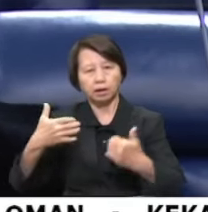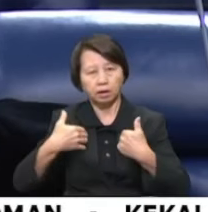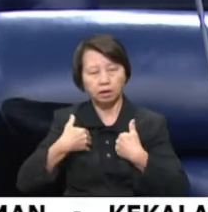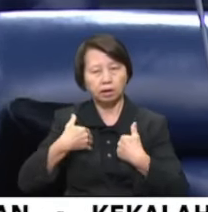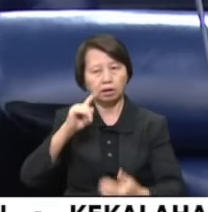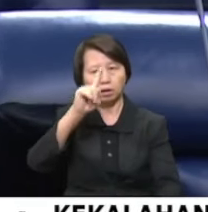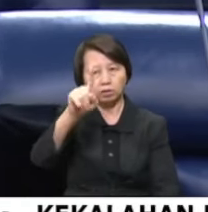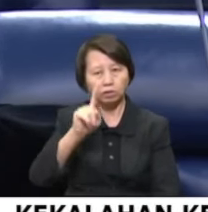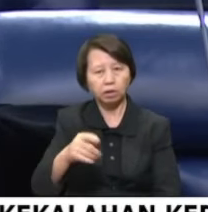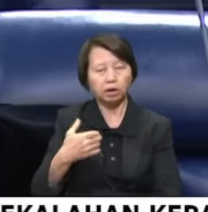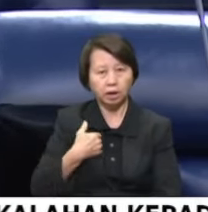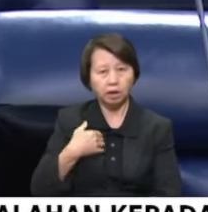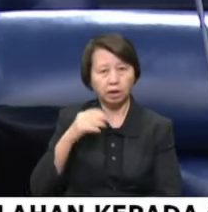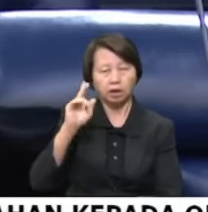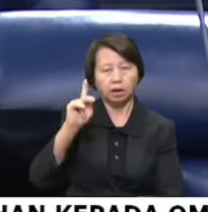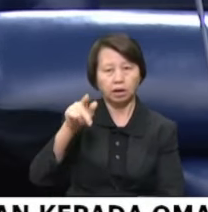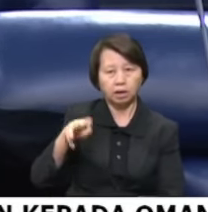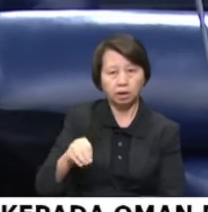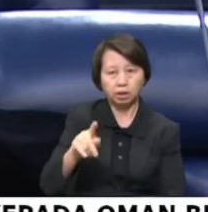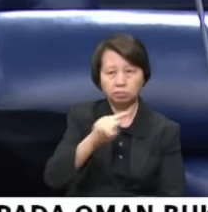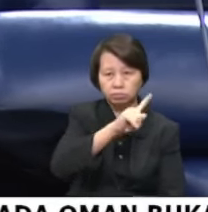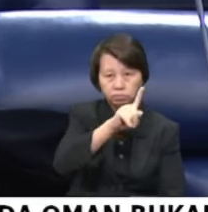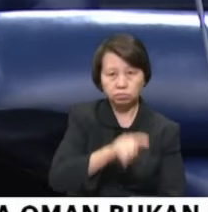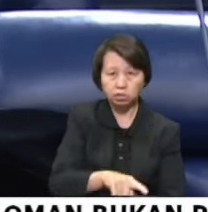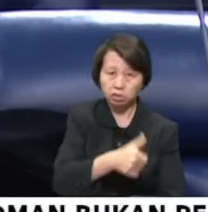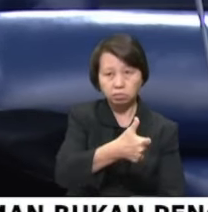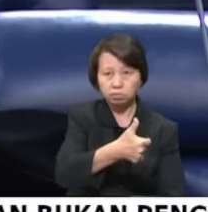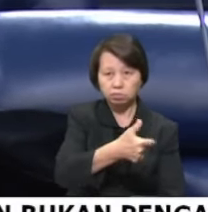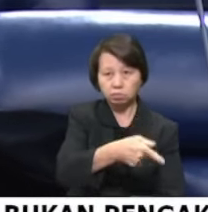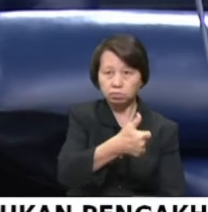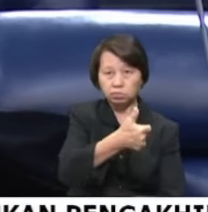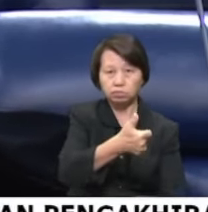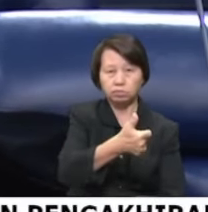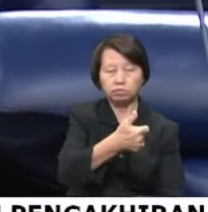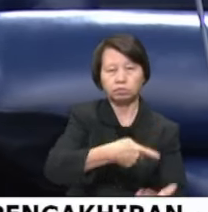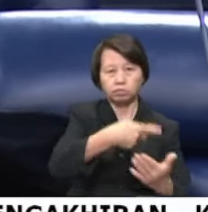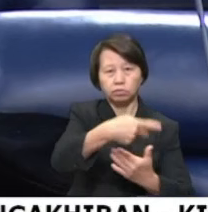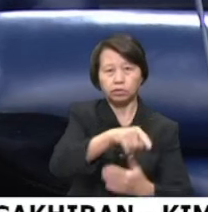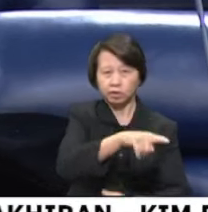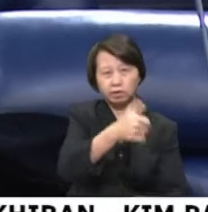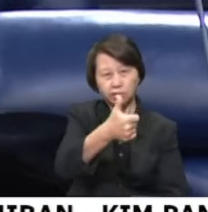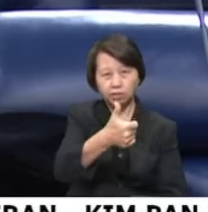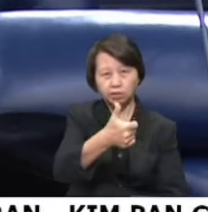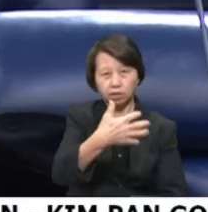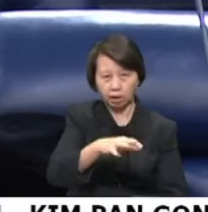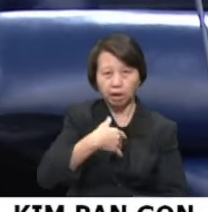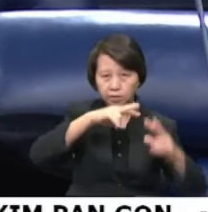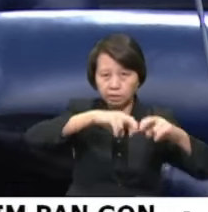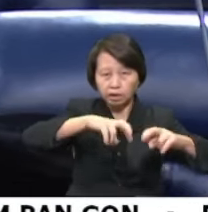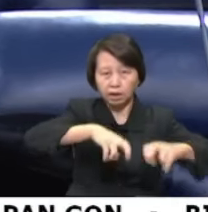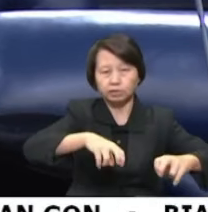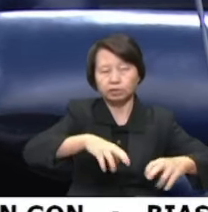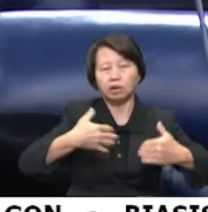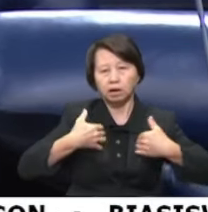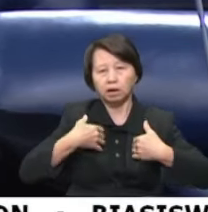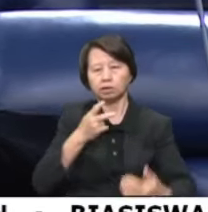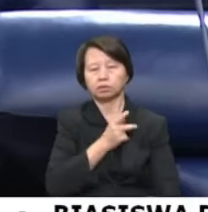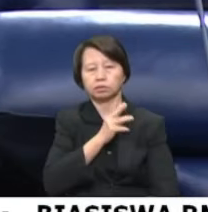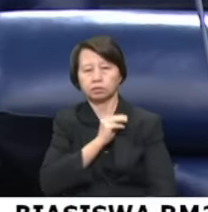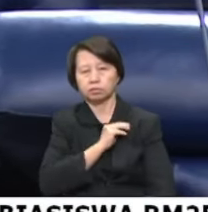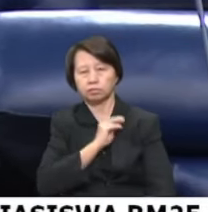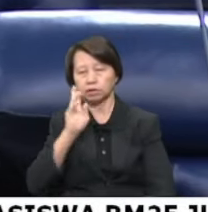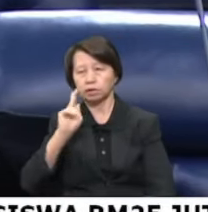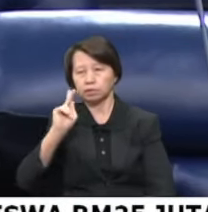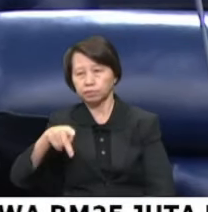mengkaji keberkesanan pelantar ini dan apakah langkah-langkah proaktif yang diambil oleh kementerian bagi